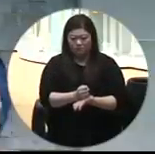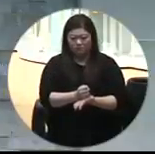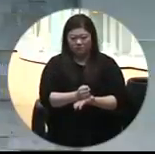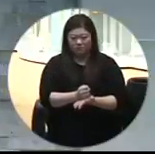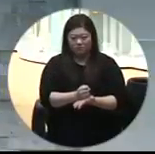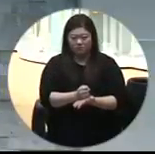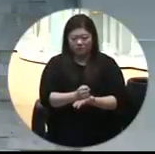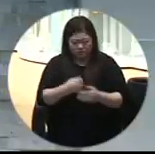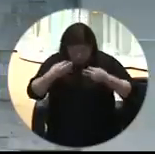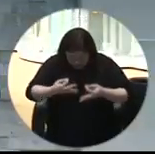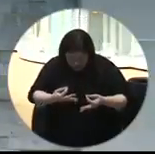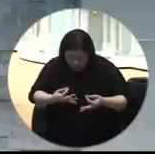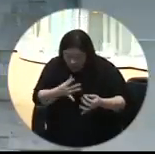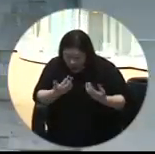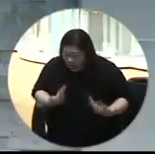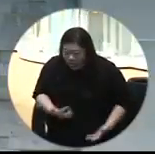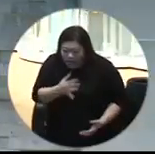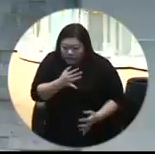옷을 입고